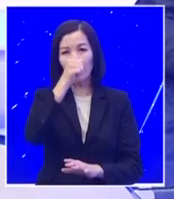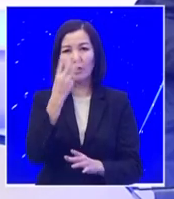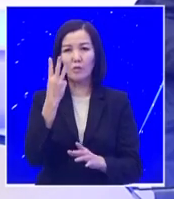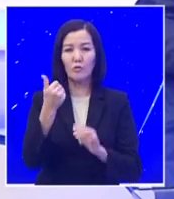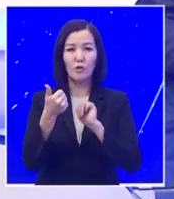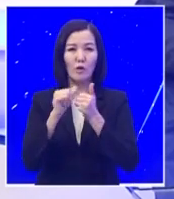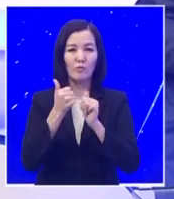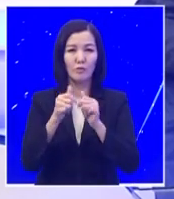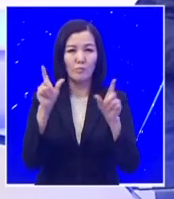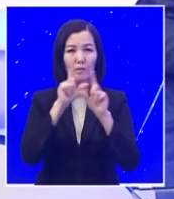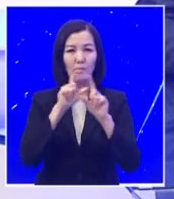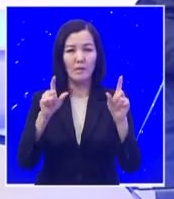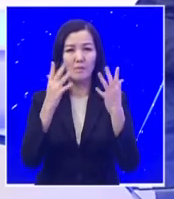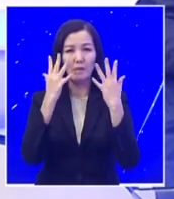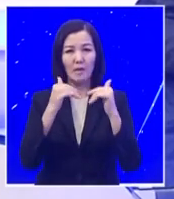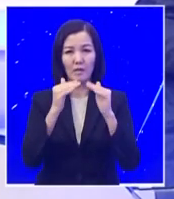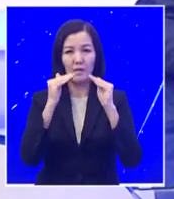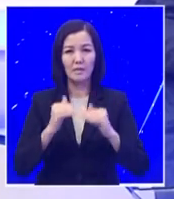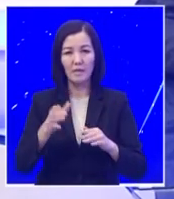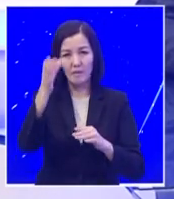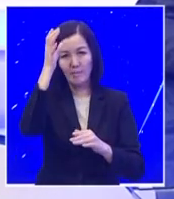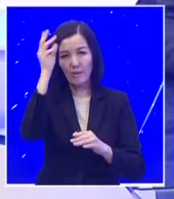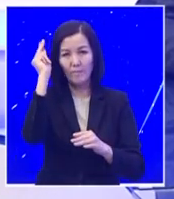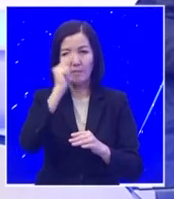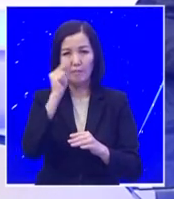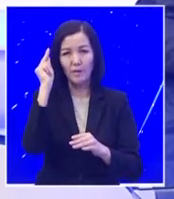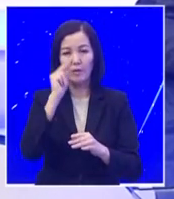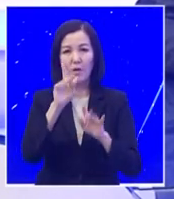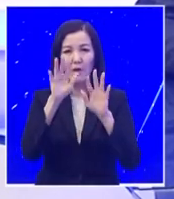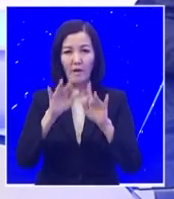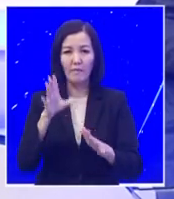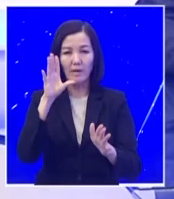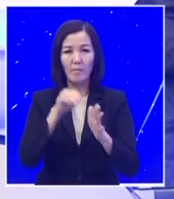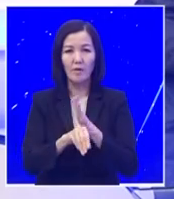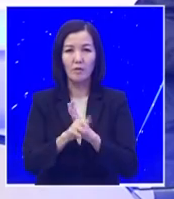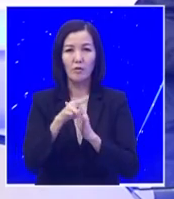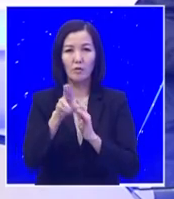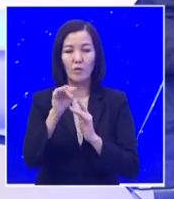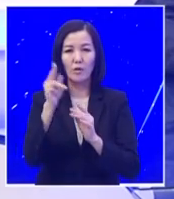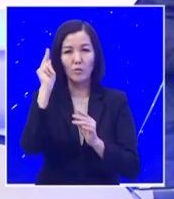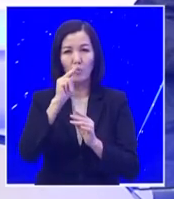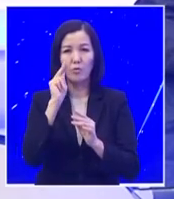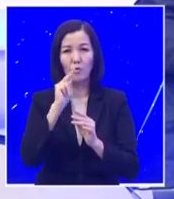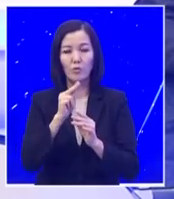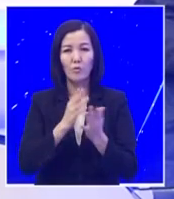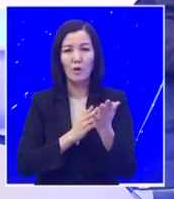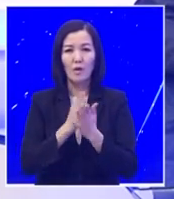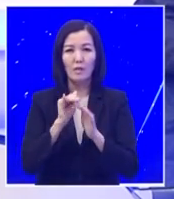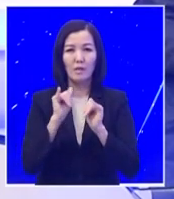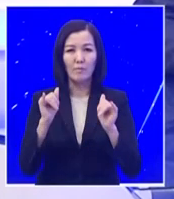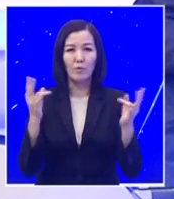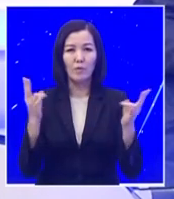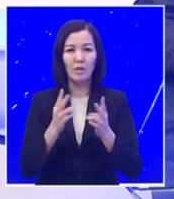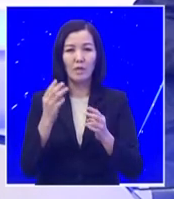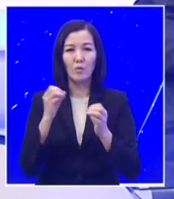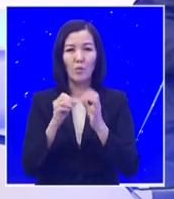шаусымды мектептердің қатары қысқарады. Білім беру ісін автоматтандыру, дуалды оқыту жүйесін жолға қою көзделген. Ал биылғы оқу жылында